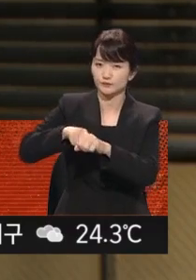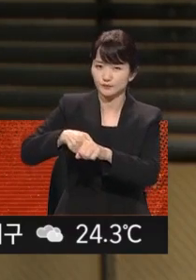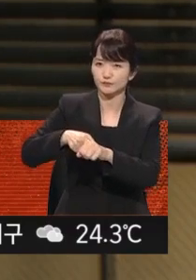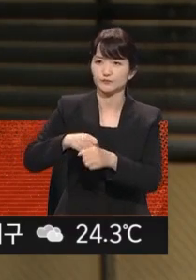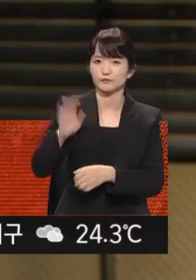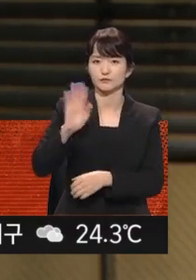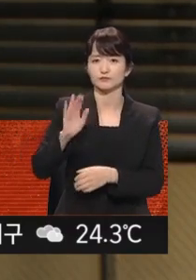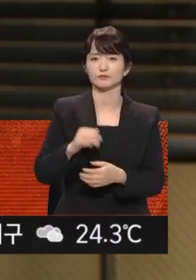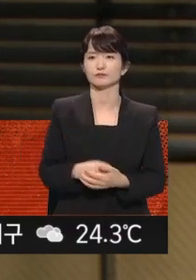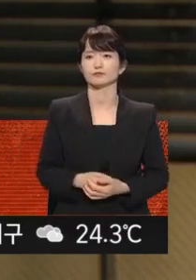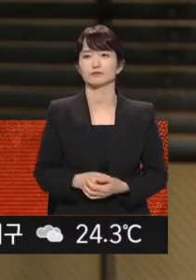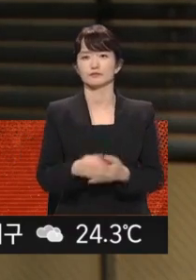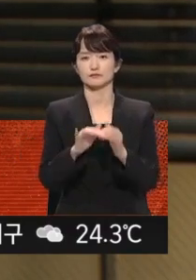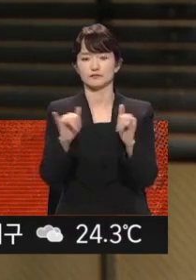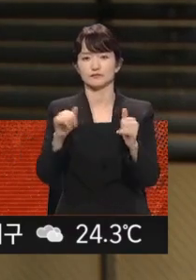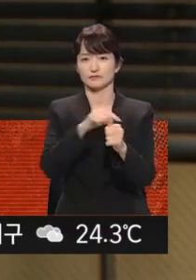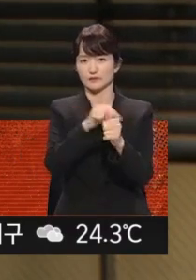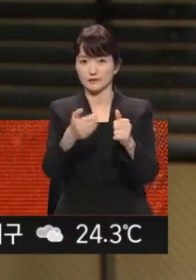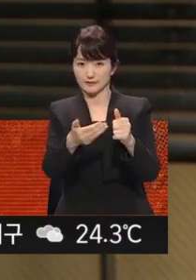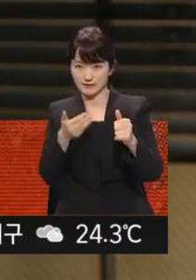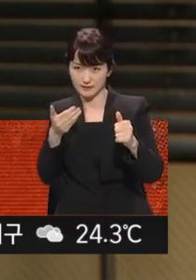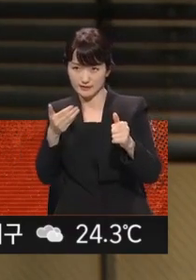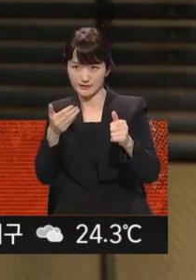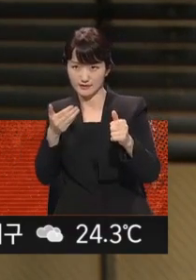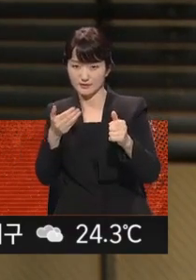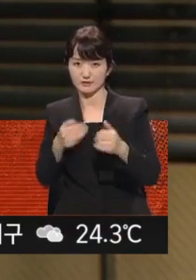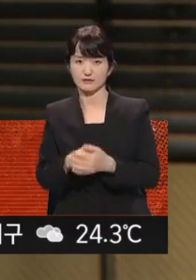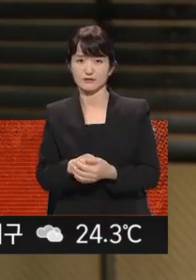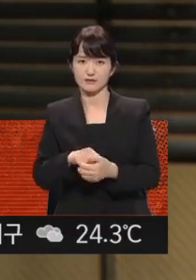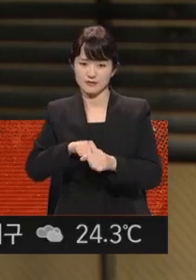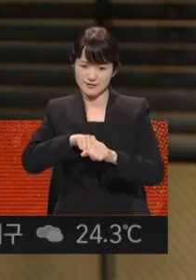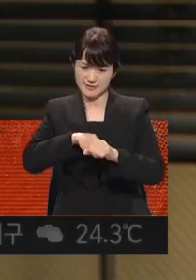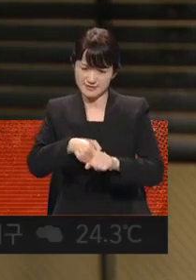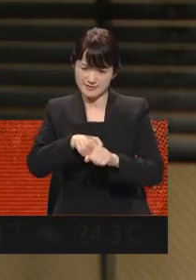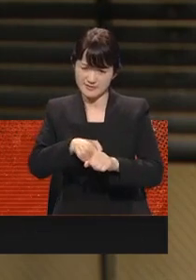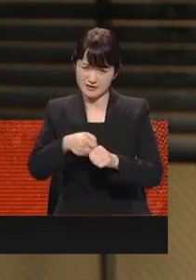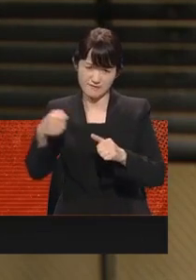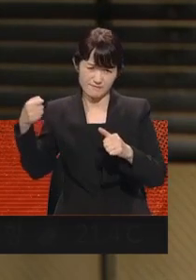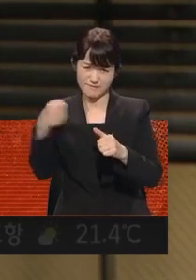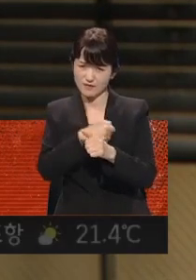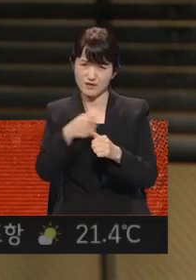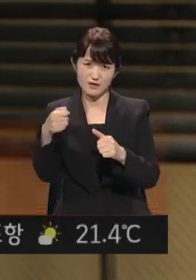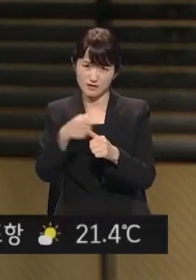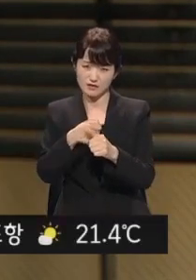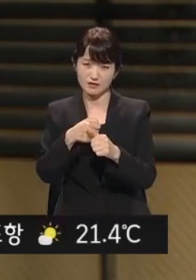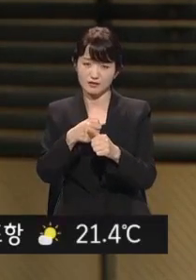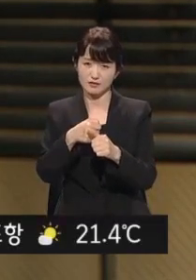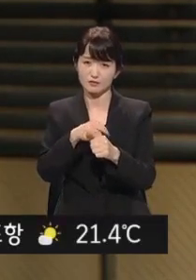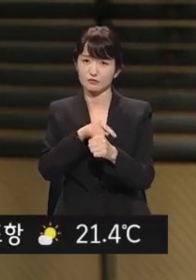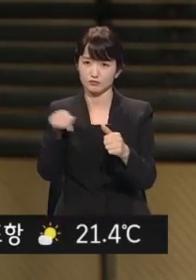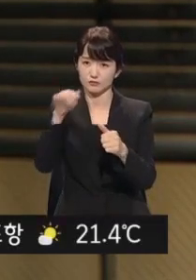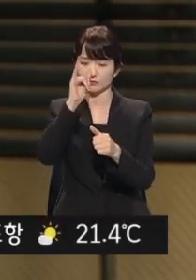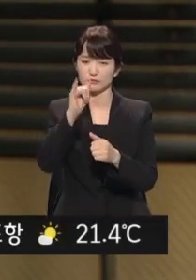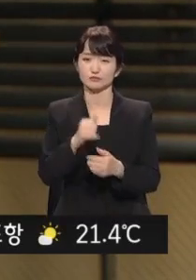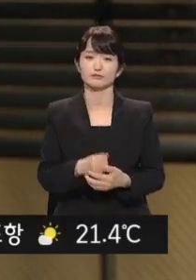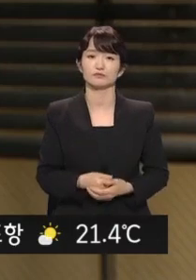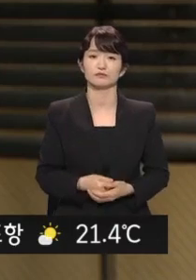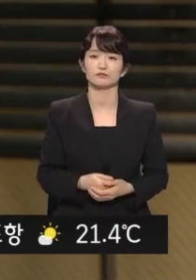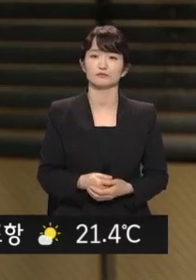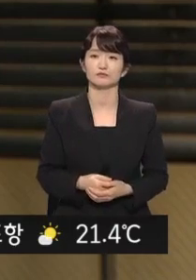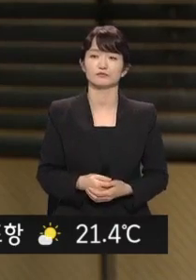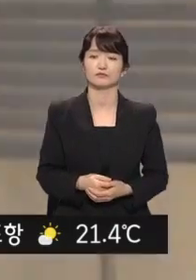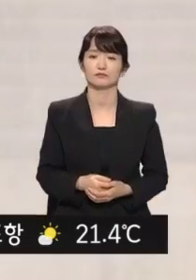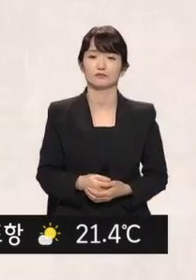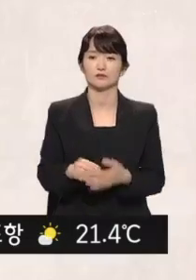그게 아니라 사람을 해치기 전에 먼저 가학 행위를 한 다음에 또 사람을 해치는 경우들도 있지 않습니까 그런 범죄들이 특히